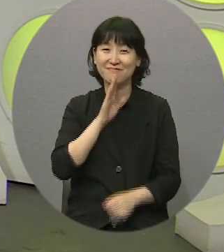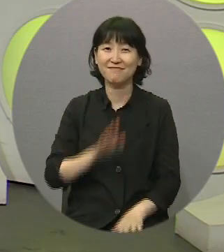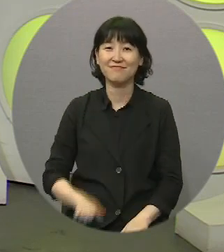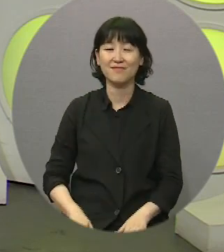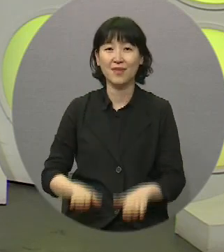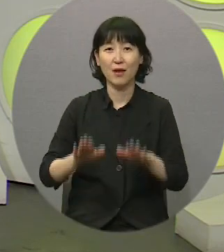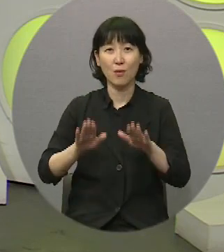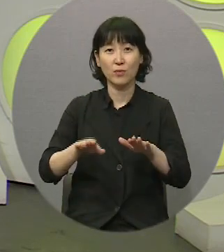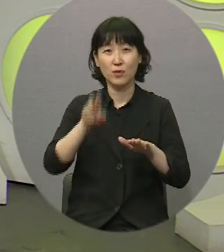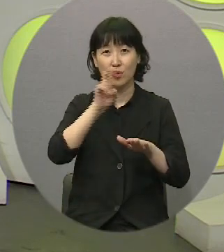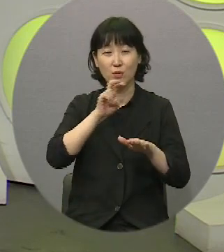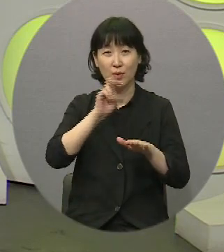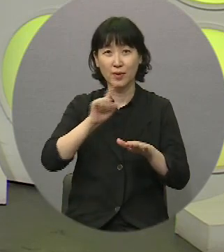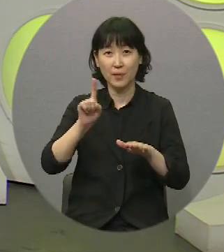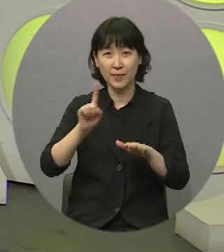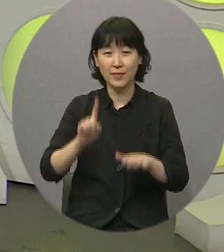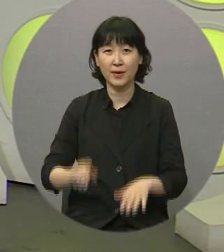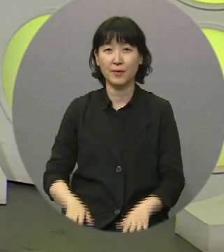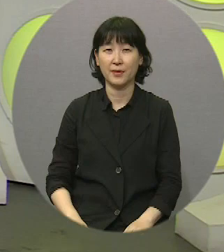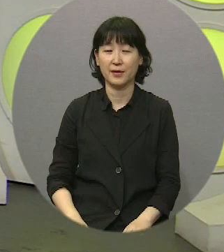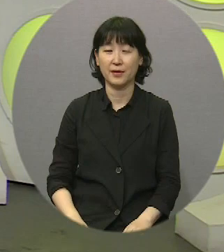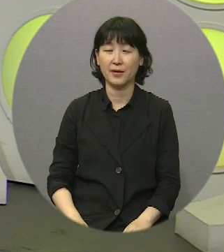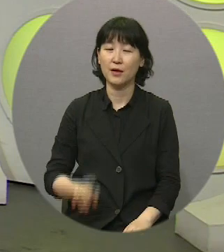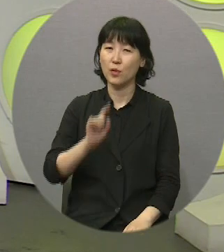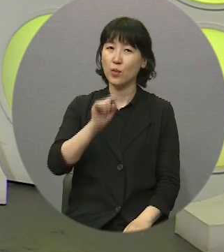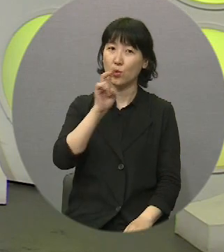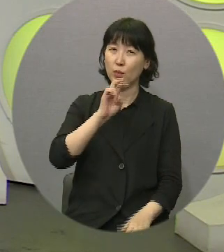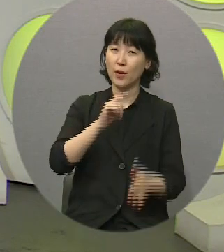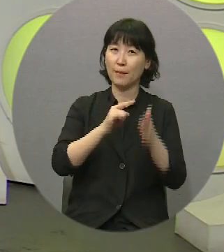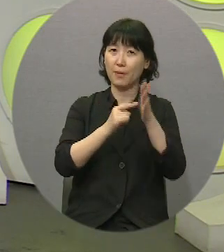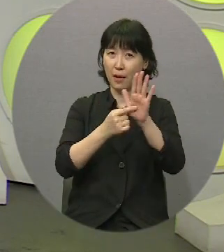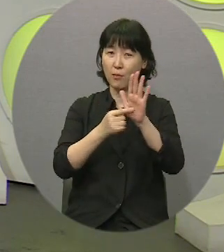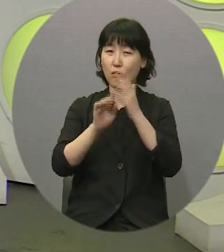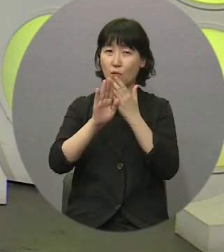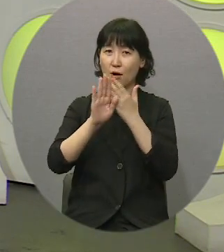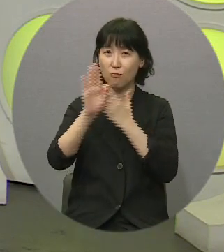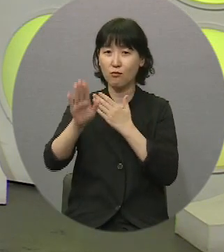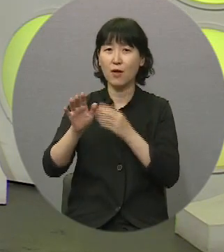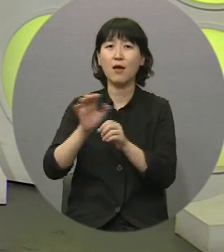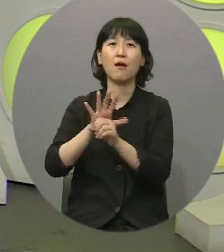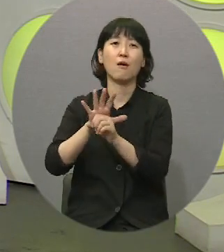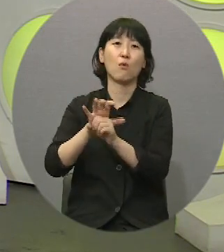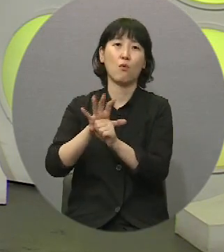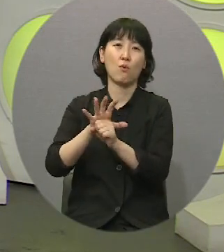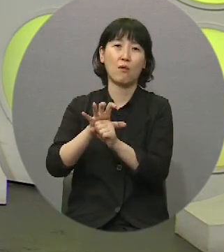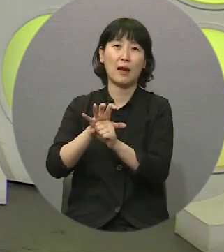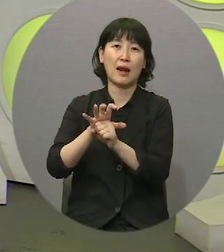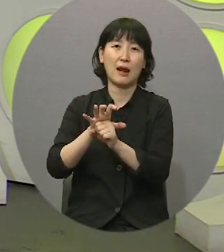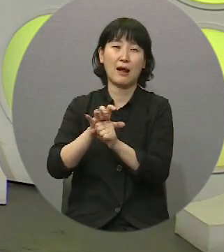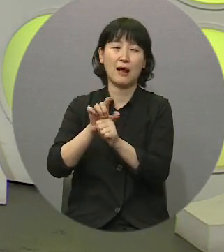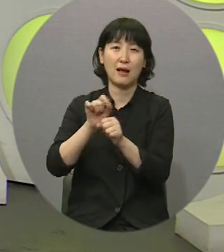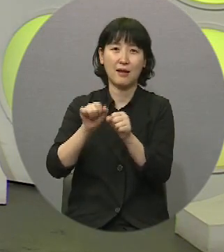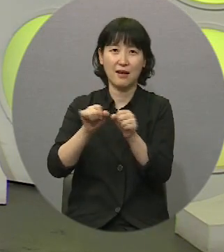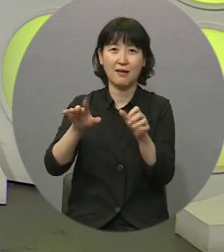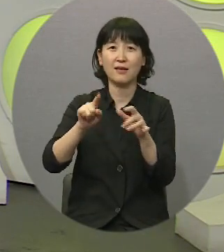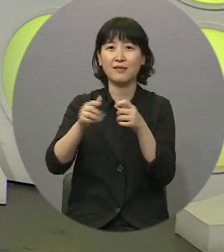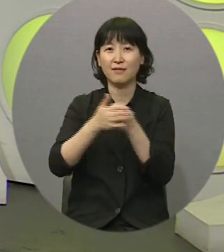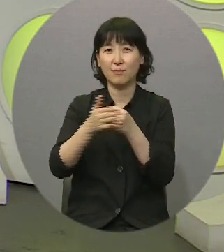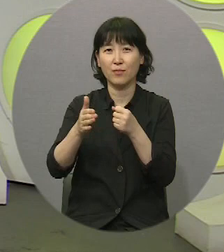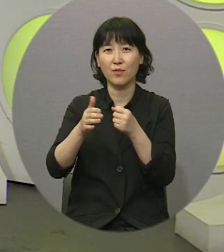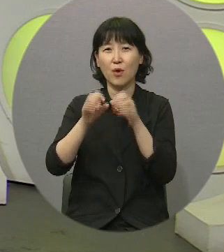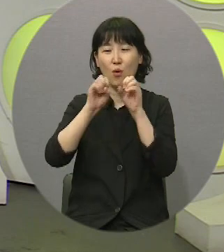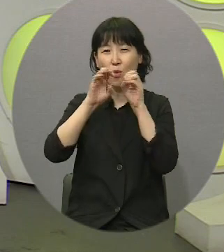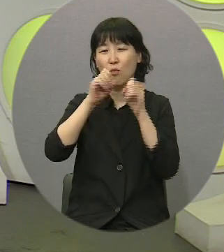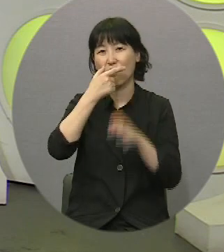노래는 어떤 곡이신가요? 제가 이 노래를 발표해 놓고. 네. 코로나가 오는 바람에 홍보를 제대로 못했어요. 이제 시작이야. 이제 네, 시작. 네,